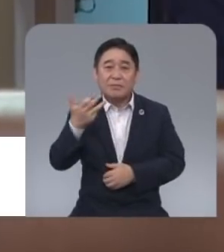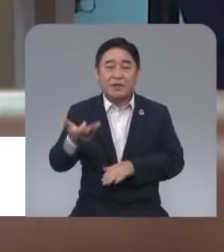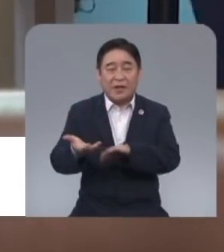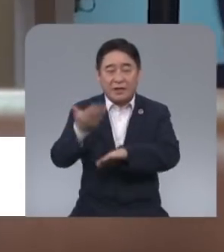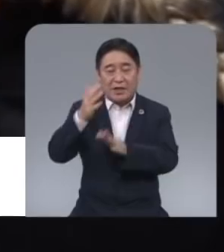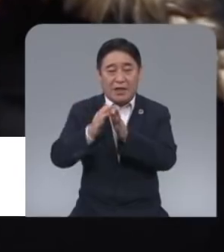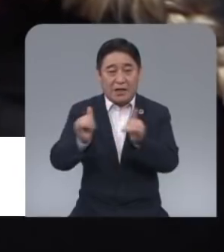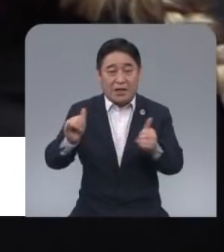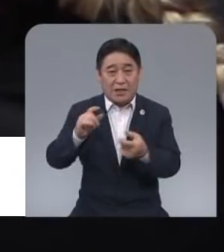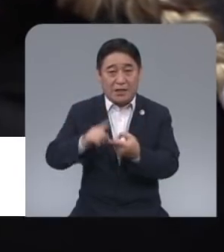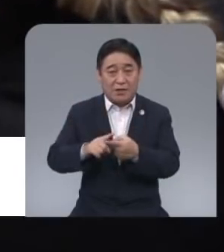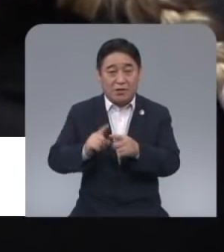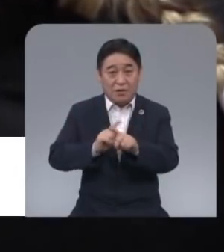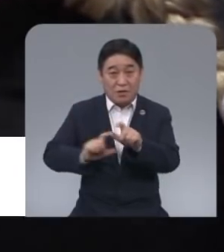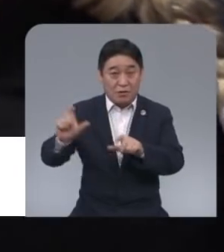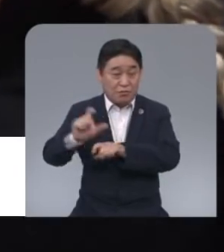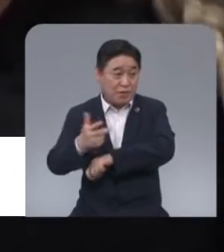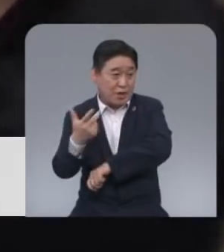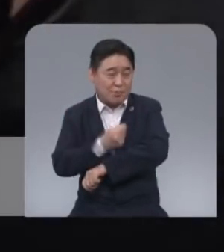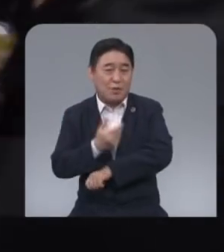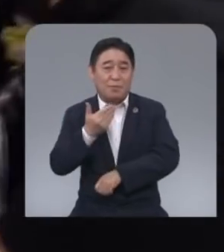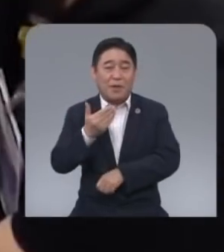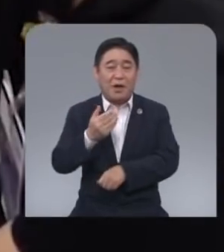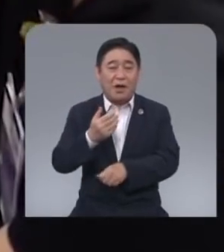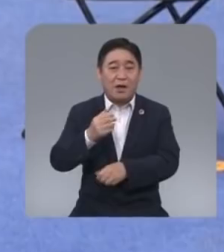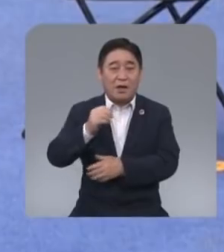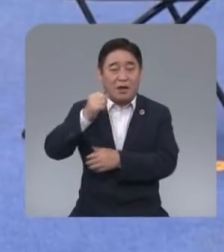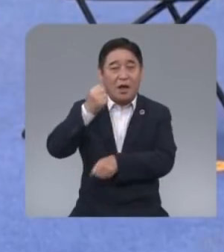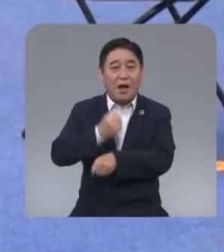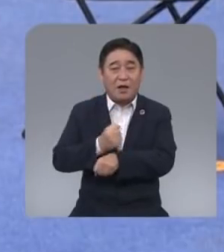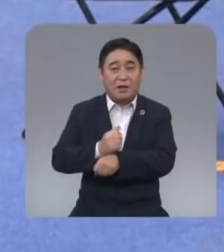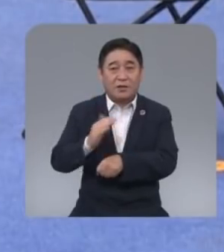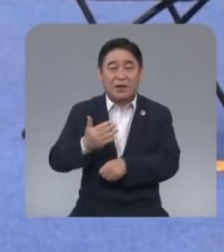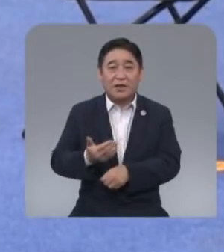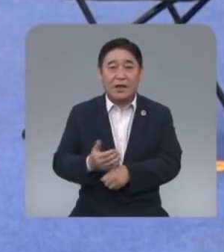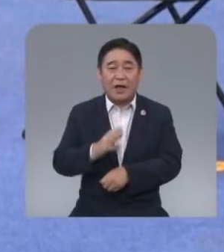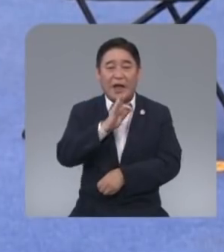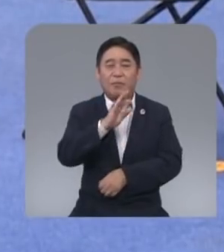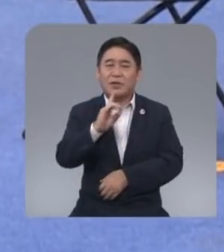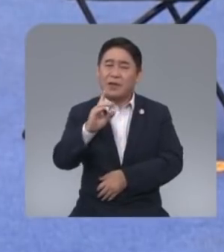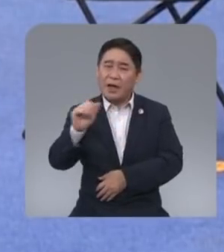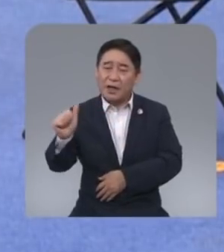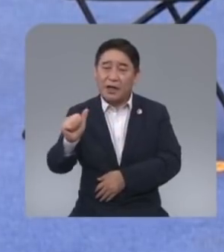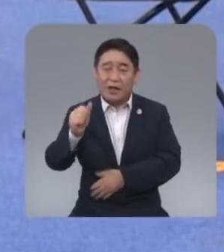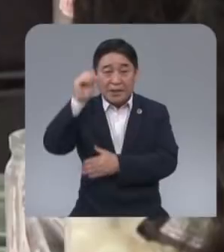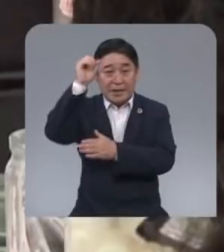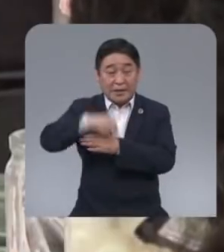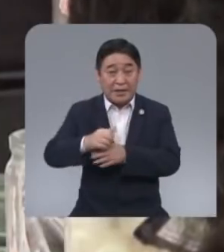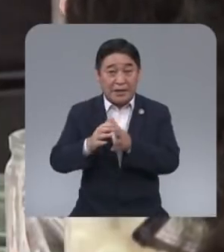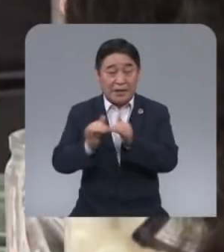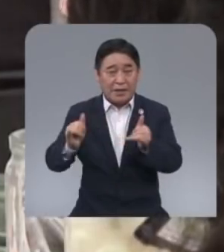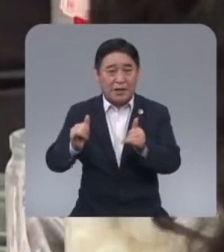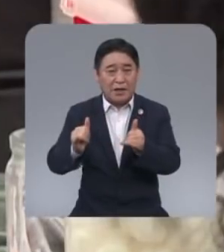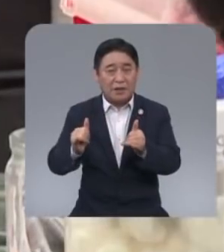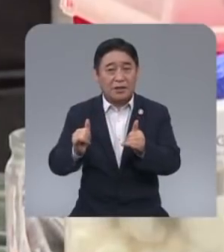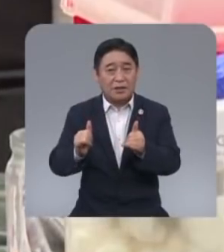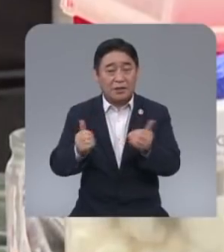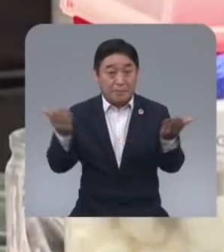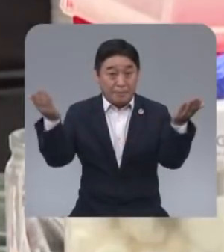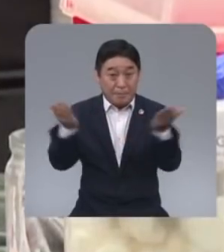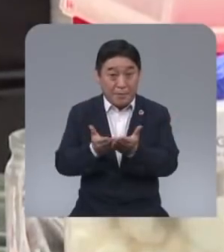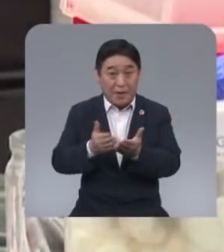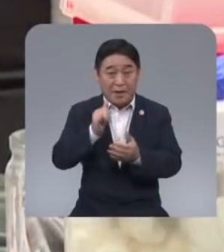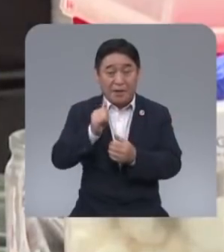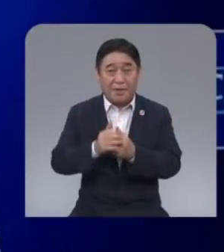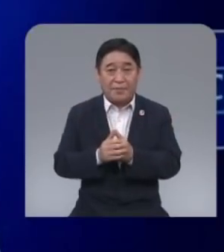이상에 대해서도 추가 접종이 가능하도록 했습니다. 미국 식품의약국 FDA가 승인한 대상자들과는 거의